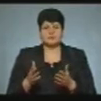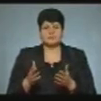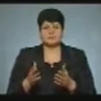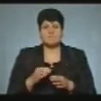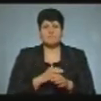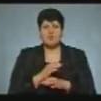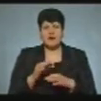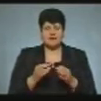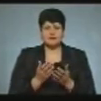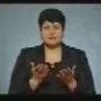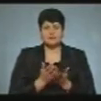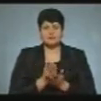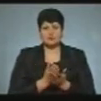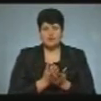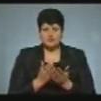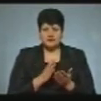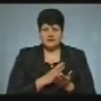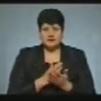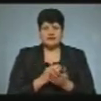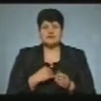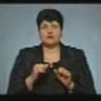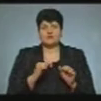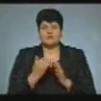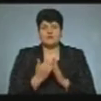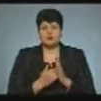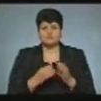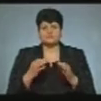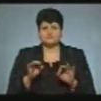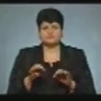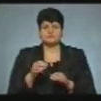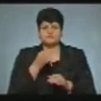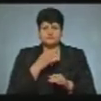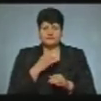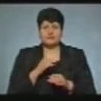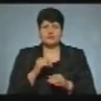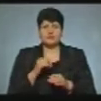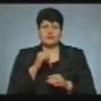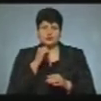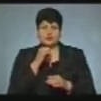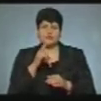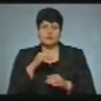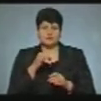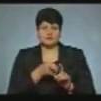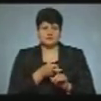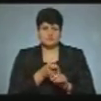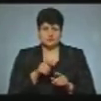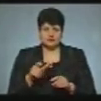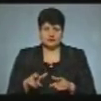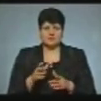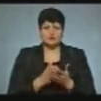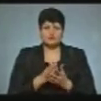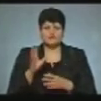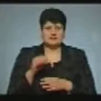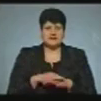соціальних проєктів, які ми обслуговуємо, це саме це урядова програма «Доступні ліки», інсулінозалежні люди, які ми обслуговували все населення